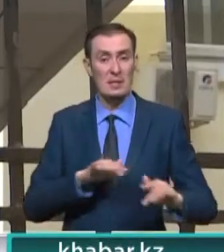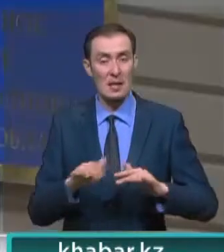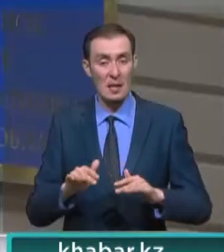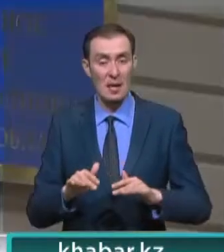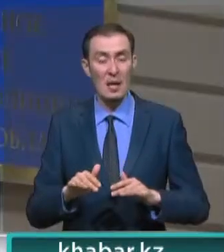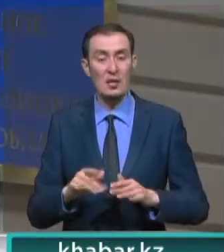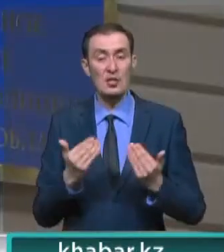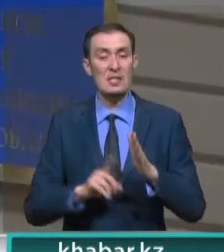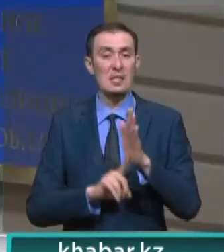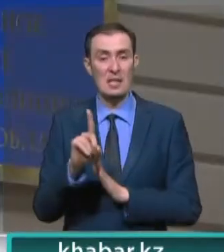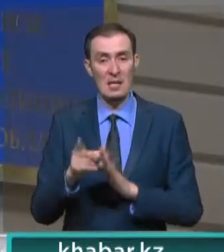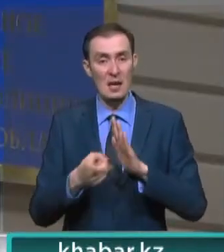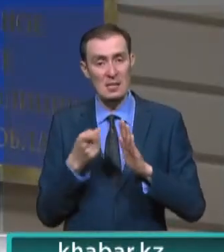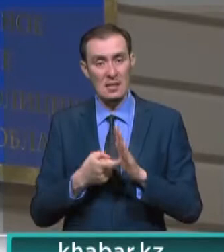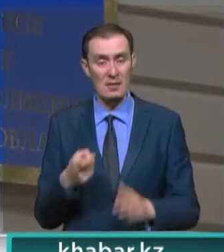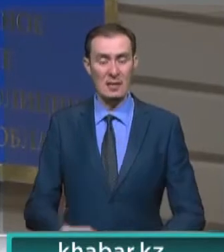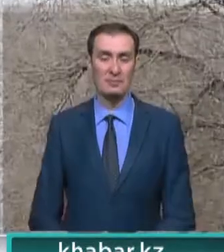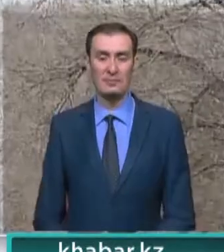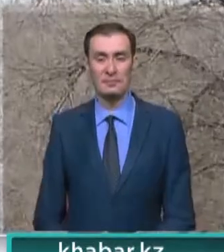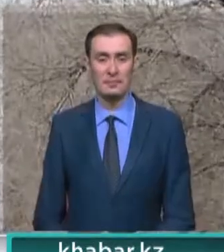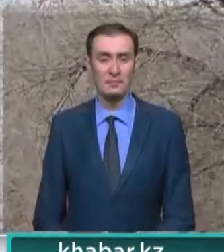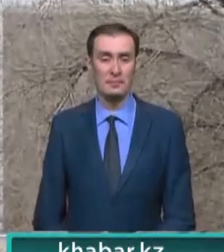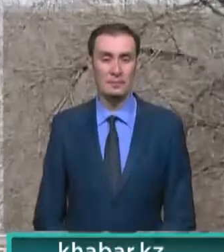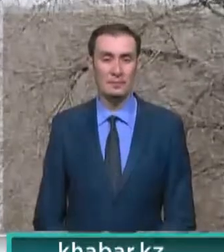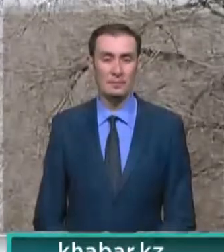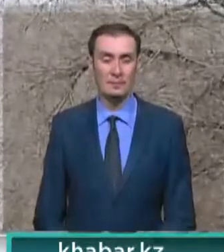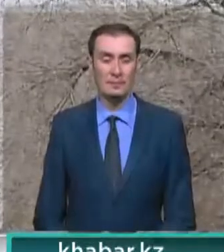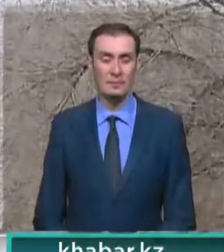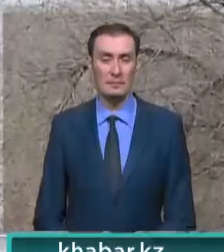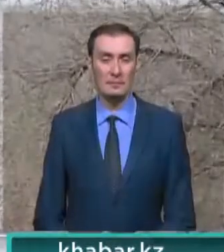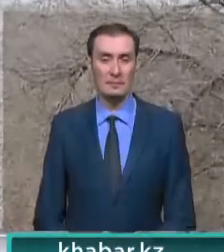на стадии расследования. Юлана Чаус, Айран Акамбаев, Аслан Демизбаев, Караганда. Итоги дня.